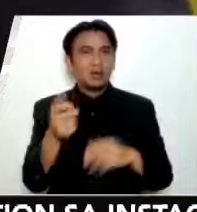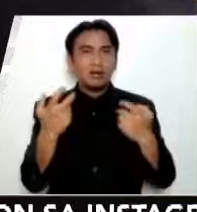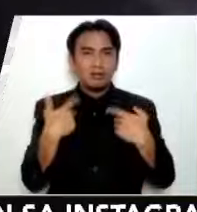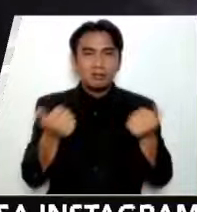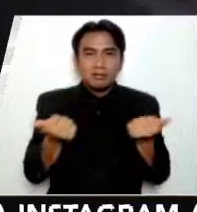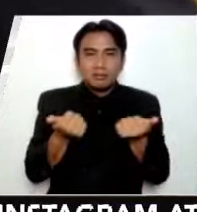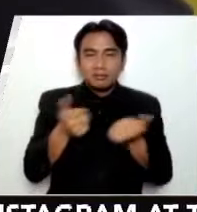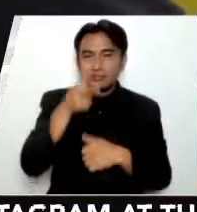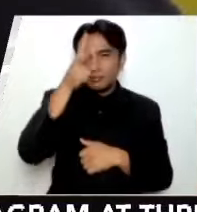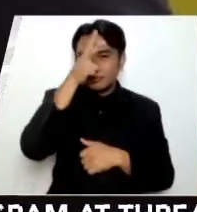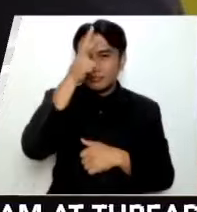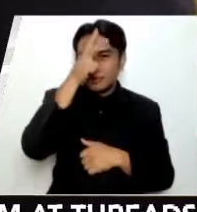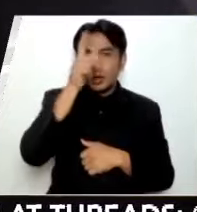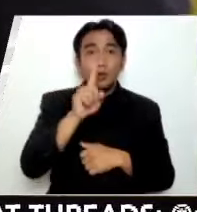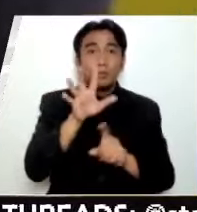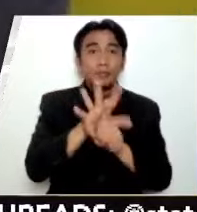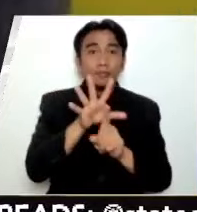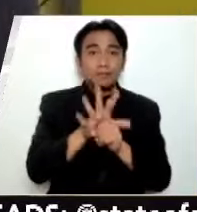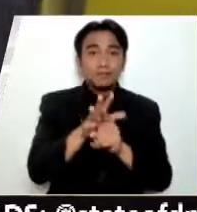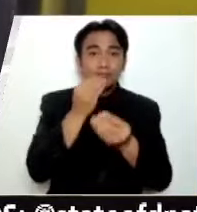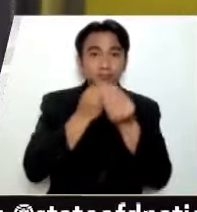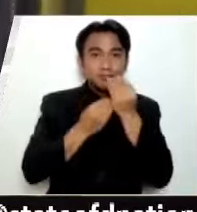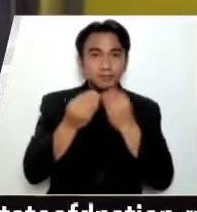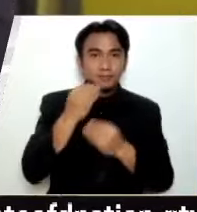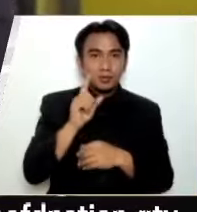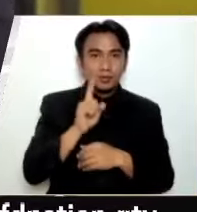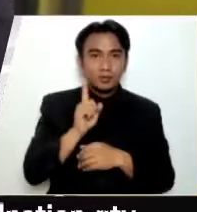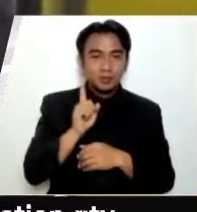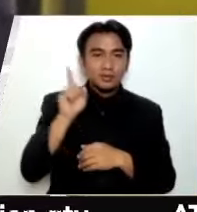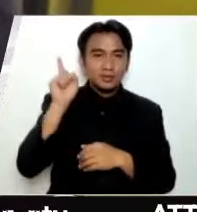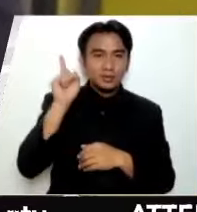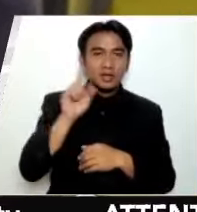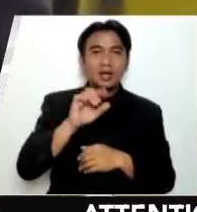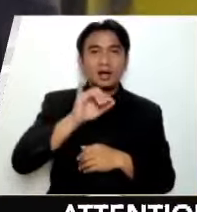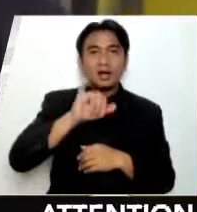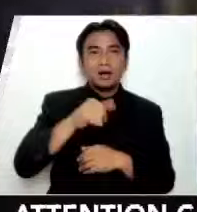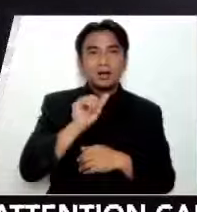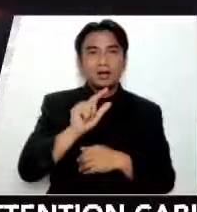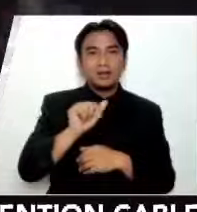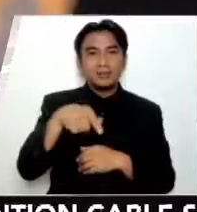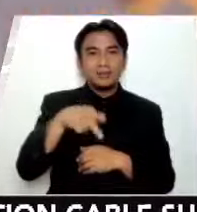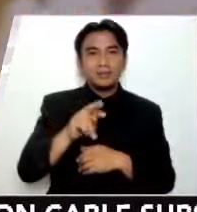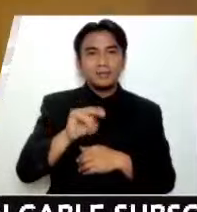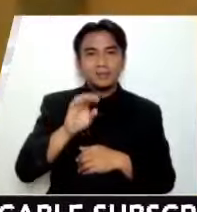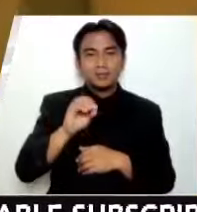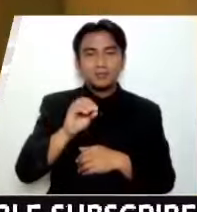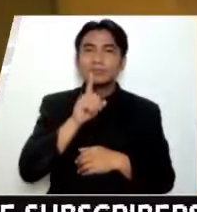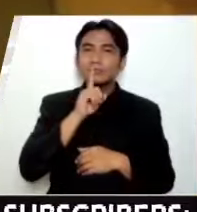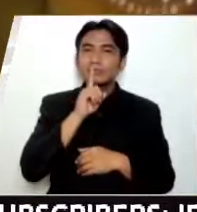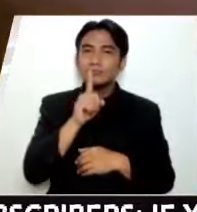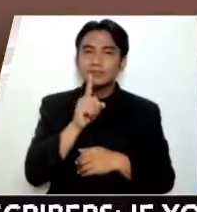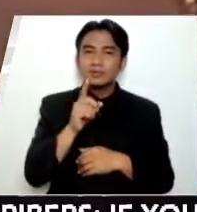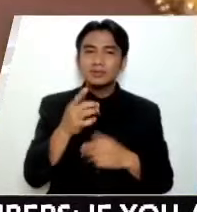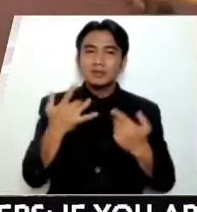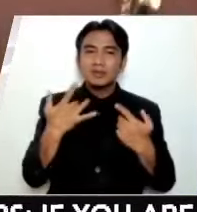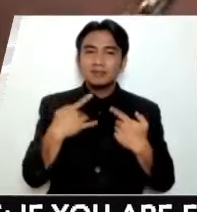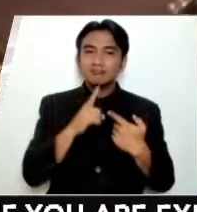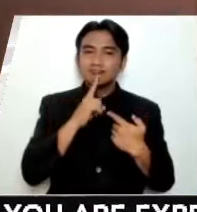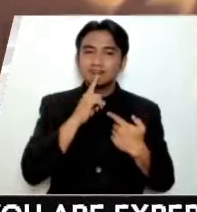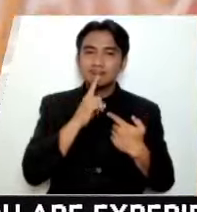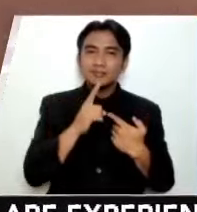ang best seller raw nila na titikman natin ay itong jalapeno gochujang. Ito raw ay talagang sa kanila lang